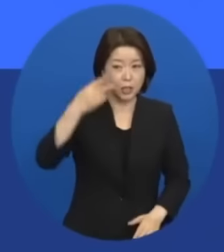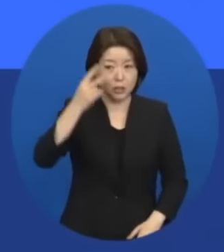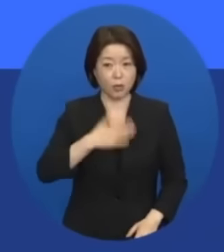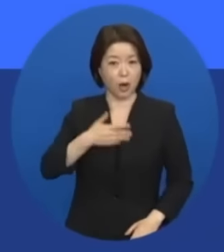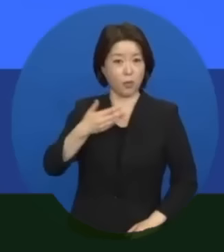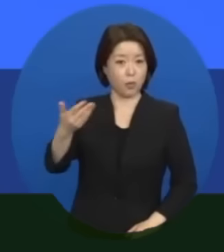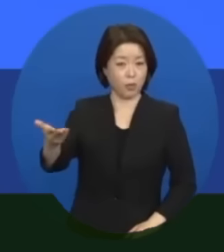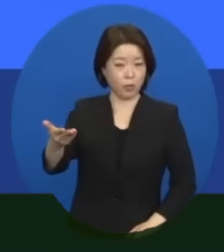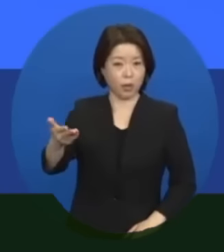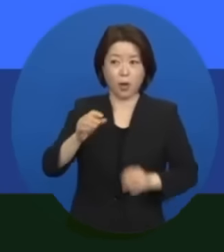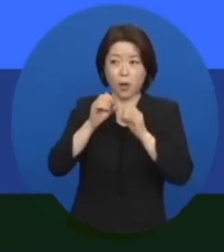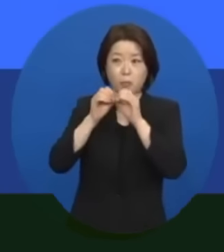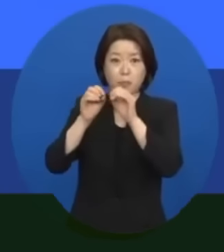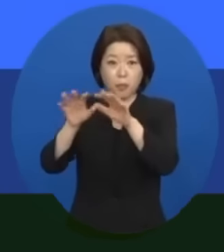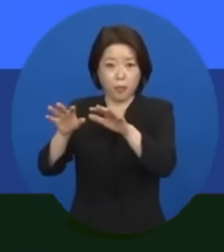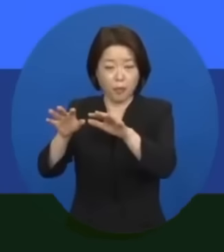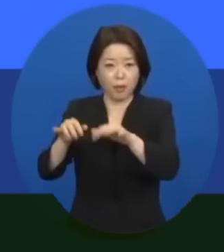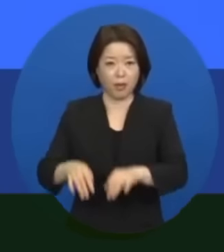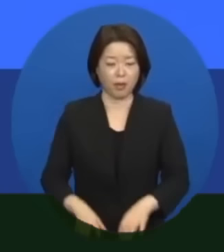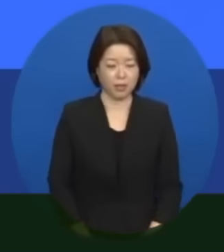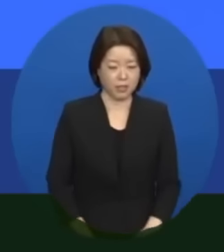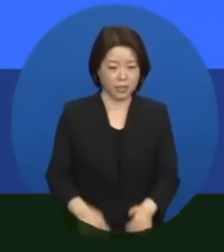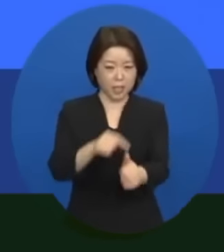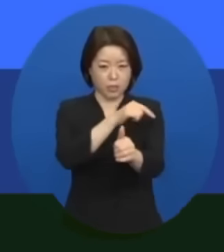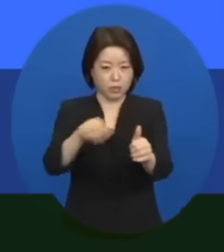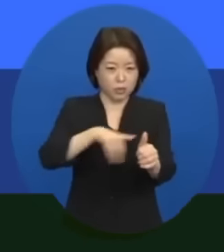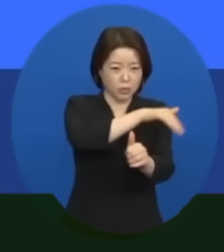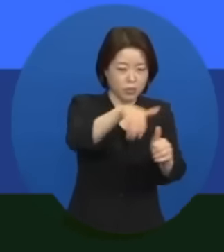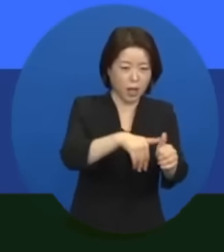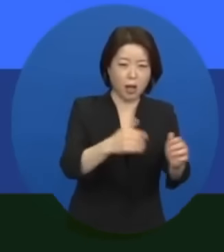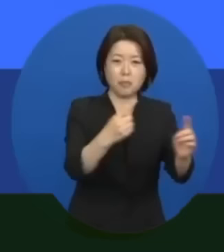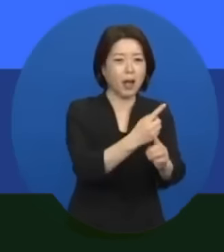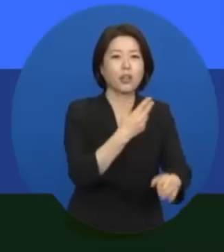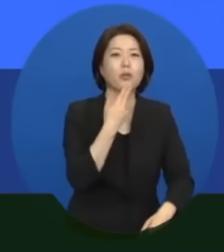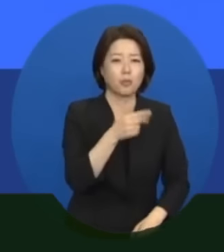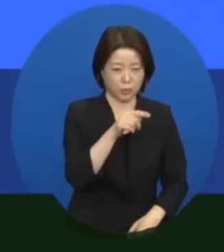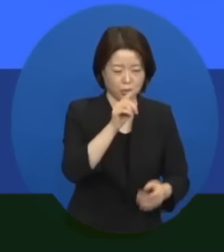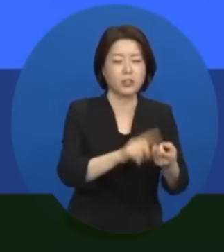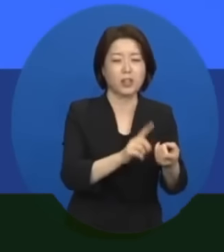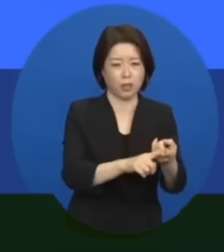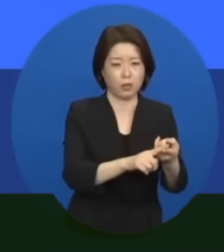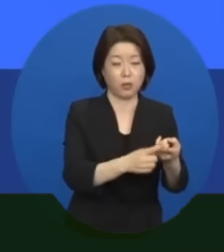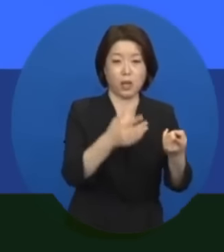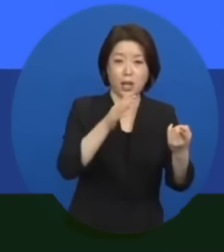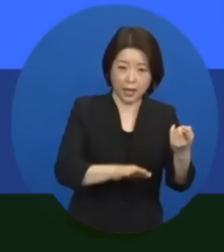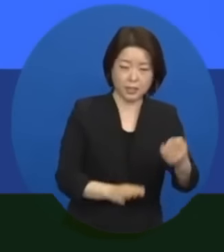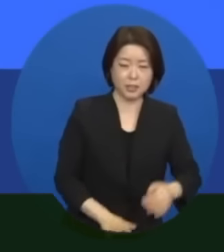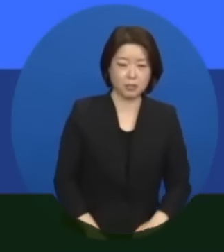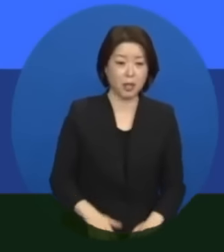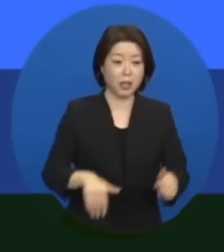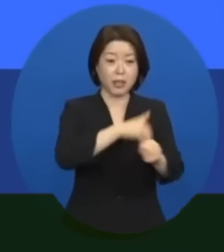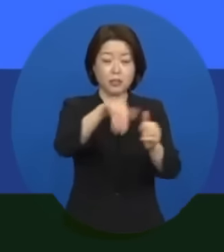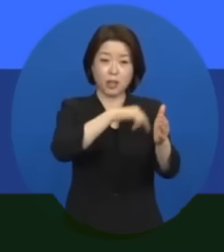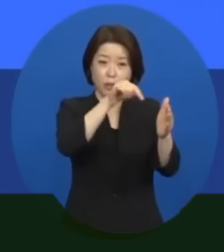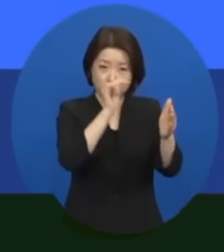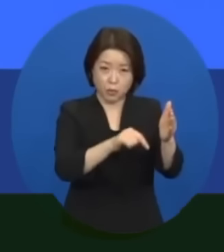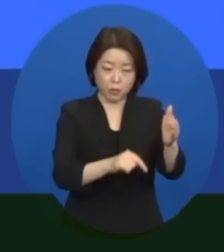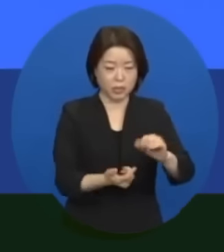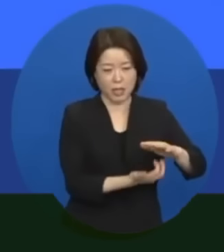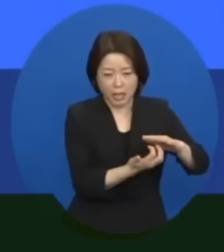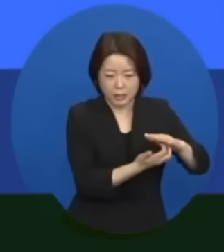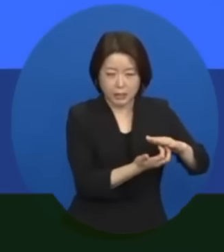알지니라 죽임을 당하는이 상황은 바뀌지 않았어요 근데 그 상황 속에서 그